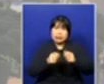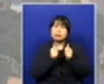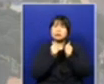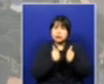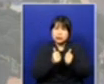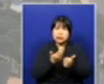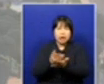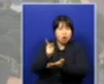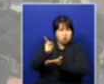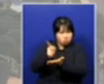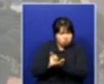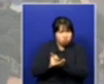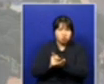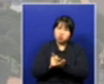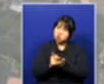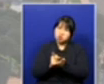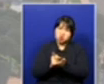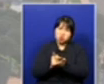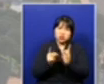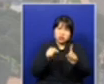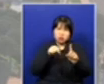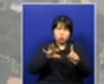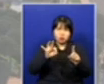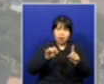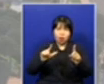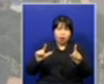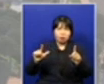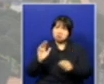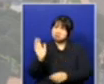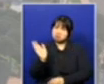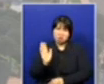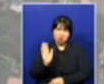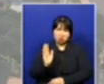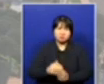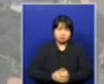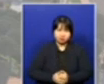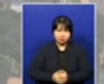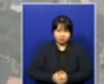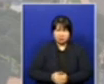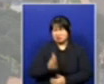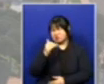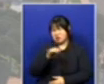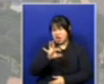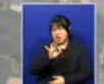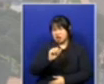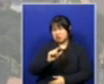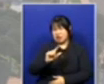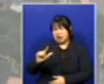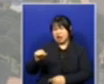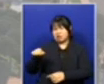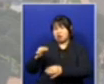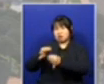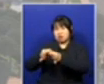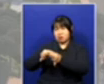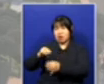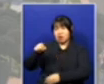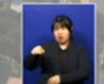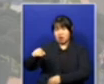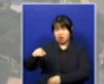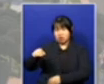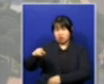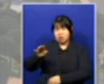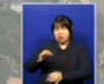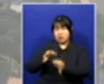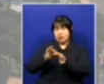กู้เงินจนถึง 1.9 ครับเดี๋ยวท่านจะบอกว่าเอ้ย 900 แสนล้านมันอยู่ที่ธนาคารแห่งชา